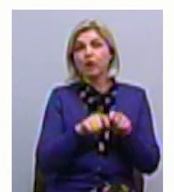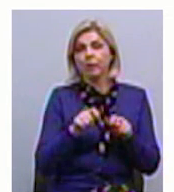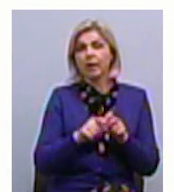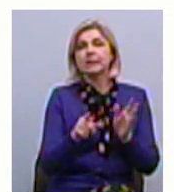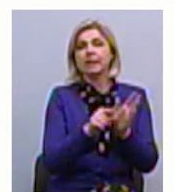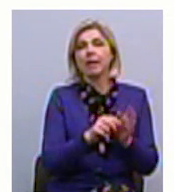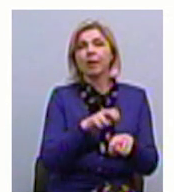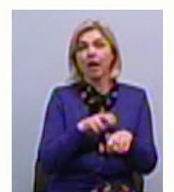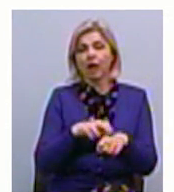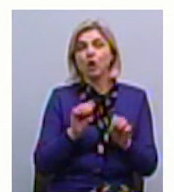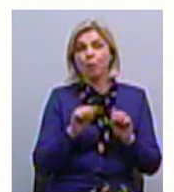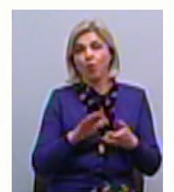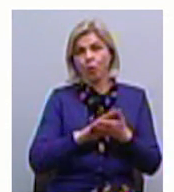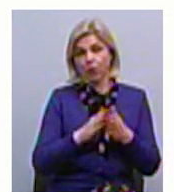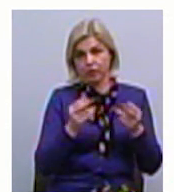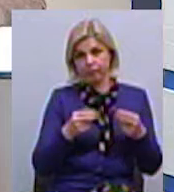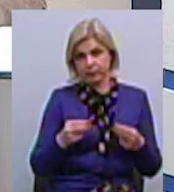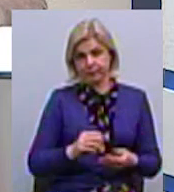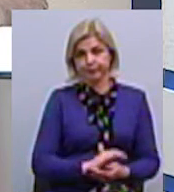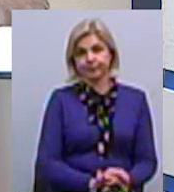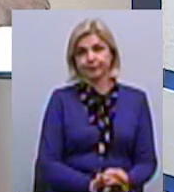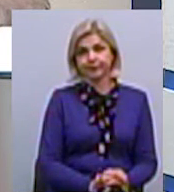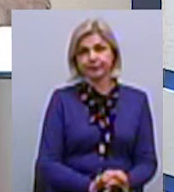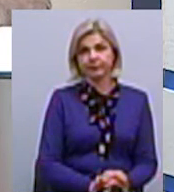лікарями ще можна укласти договір.